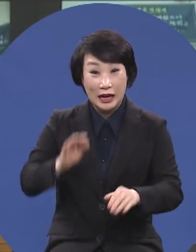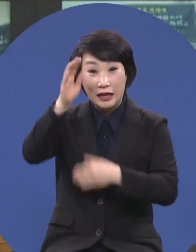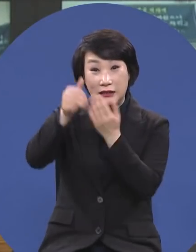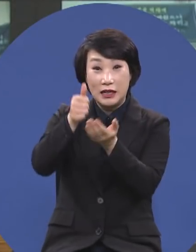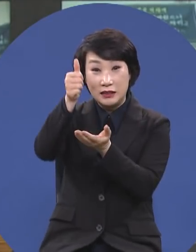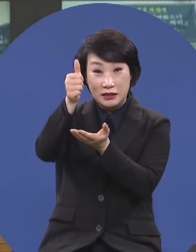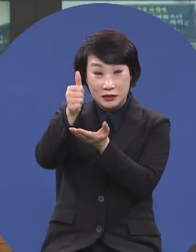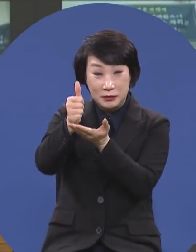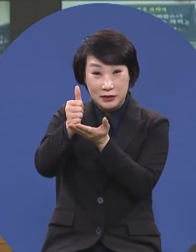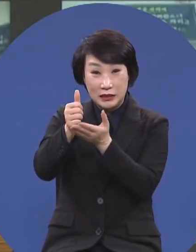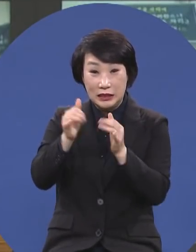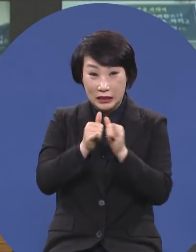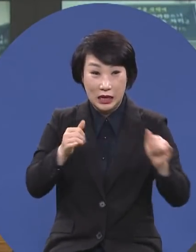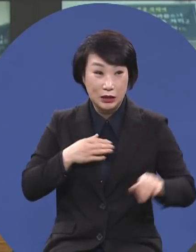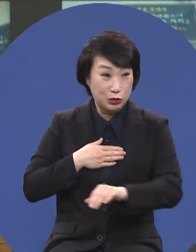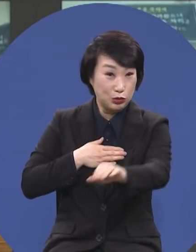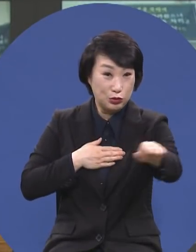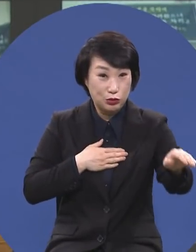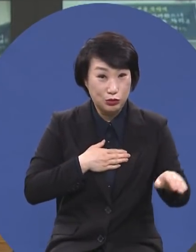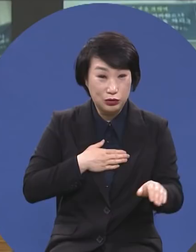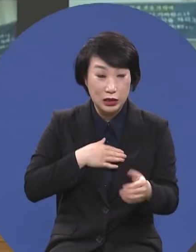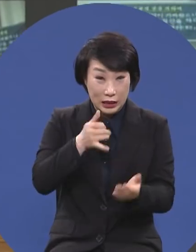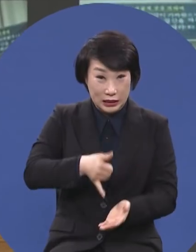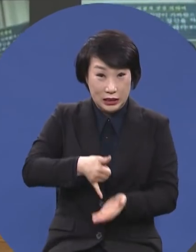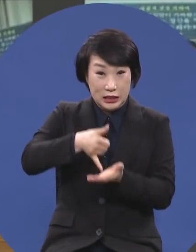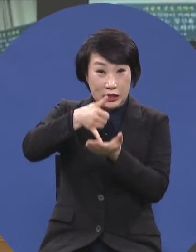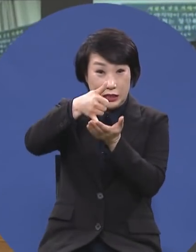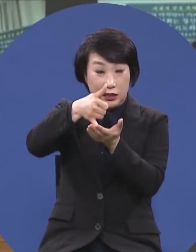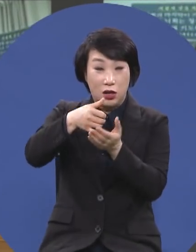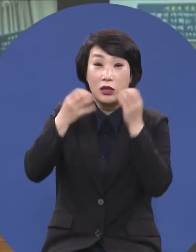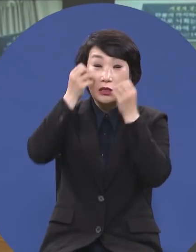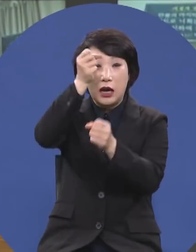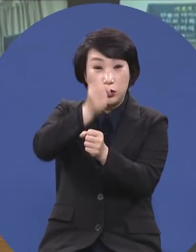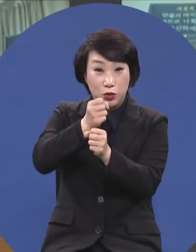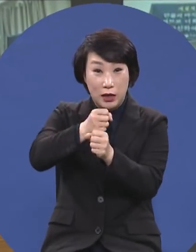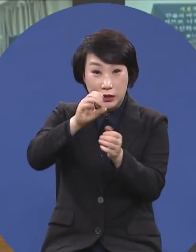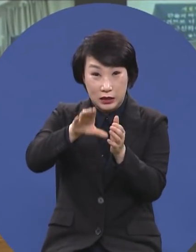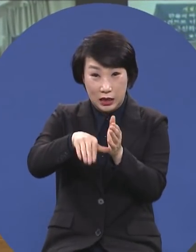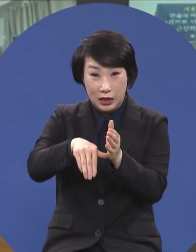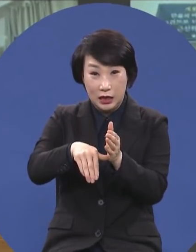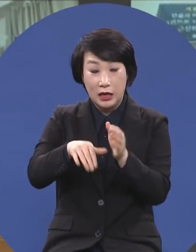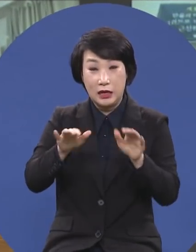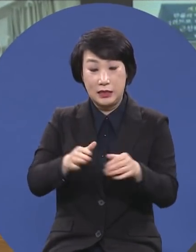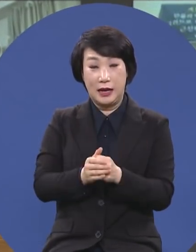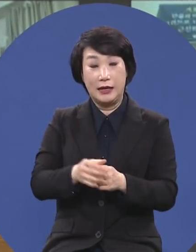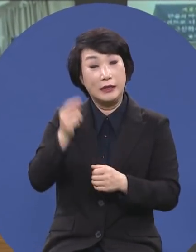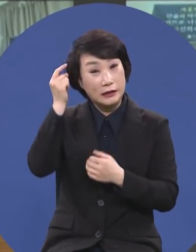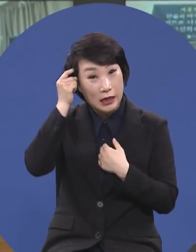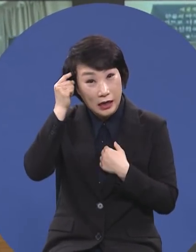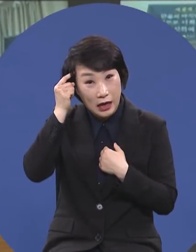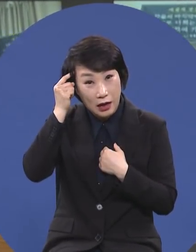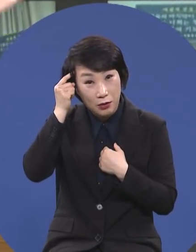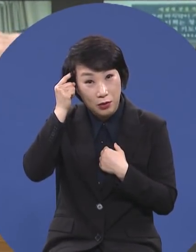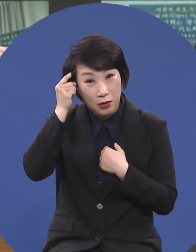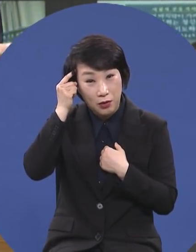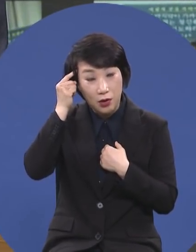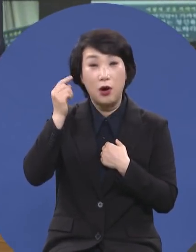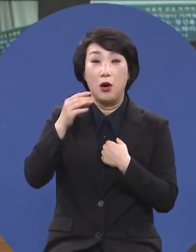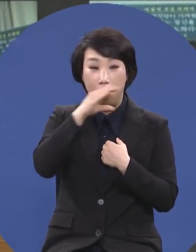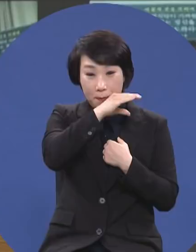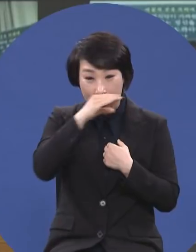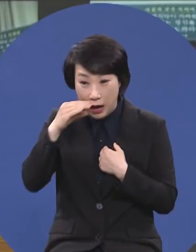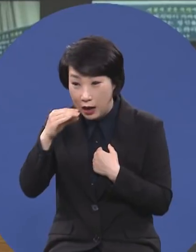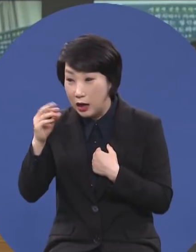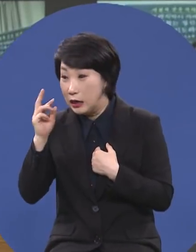하나님께서는 인간을 인격적으로 창조하실 때 생각하고